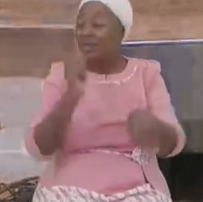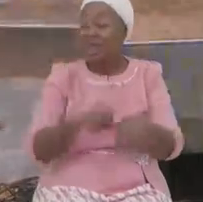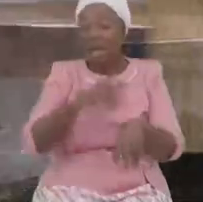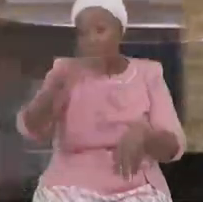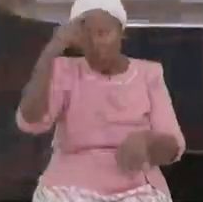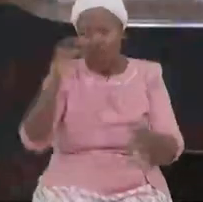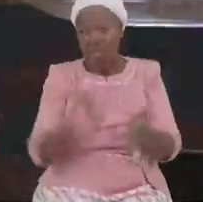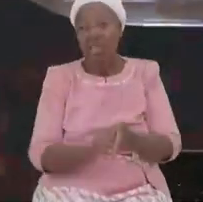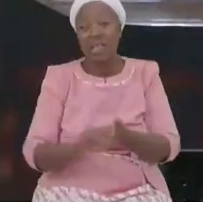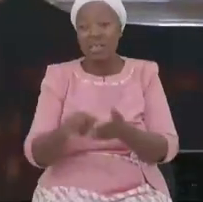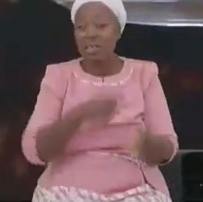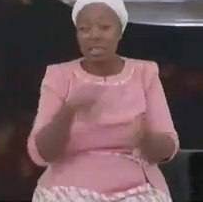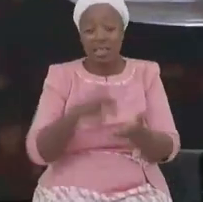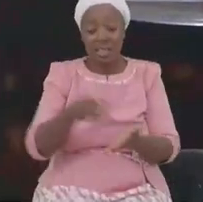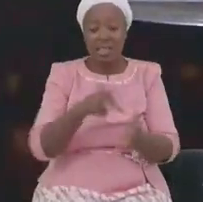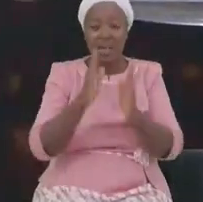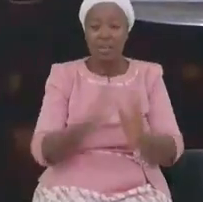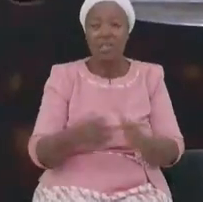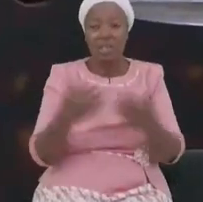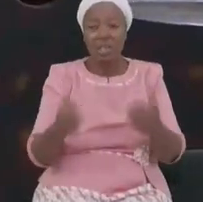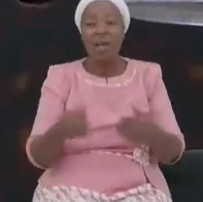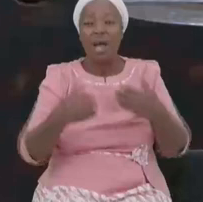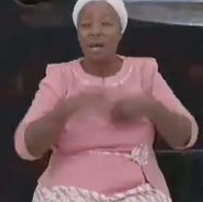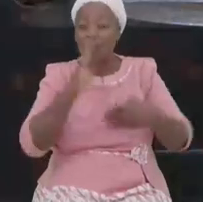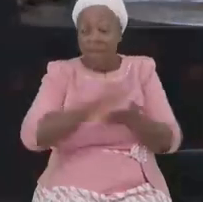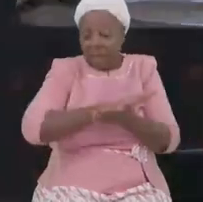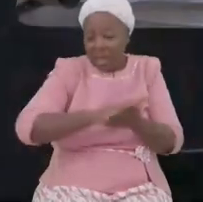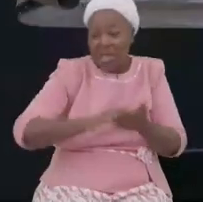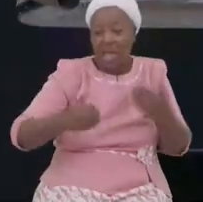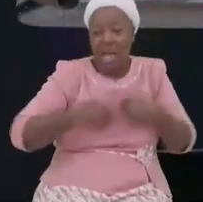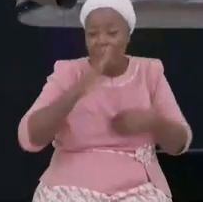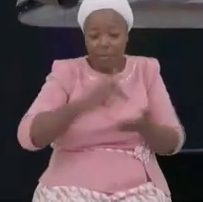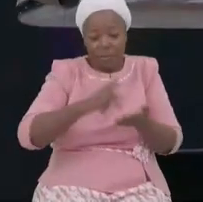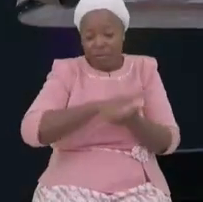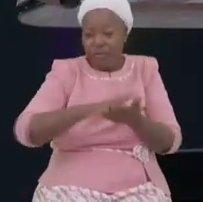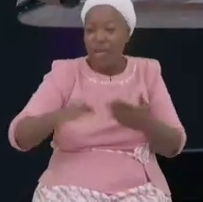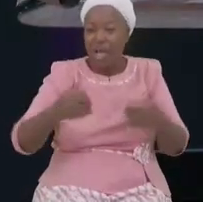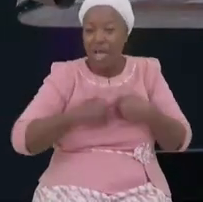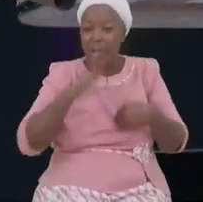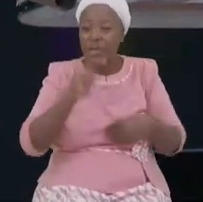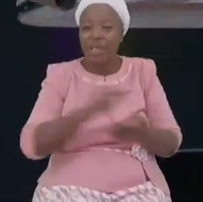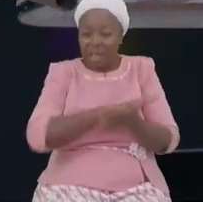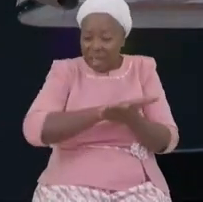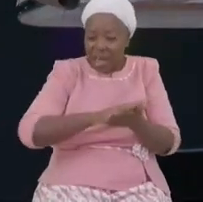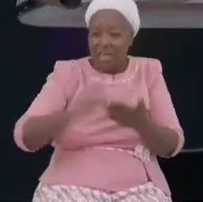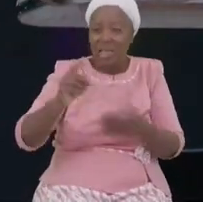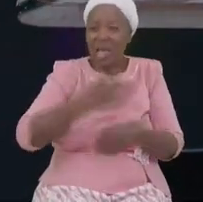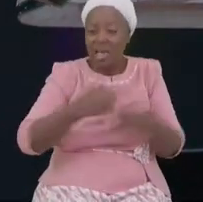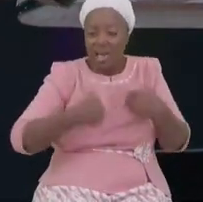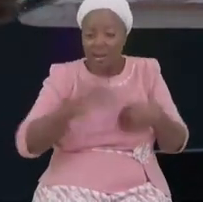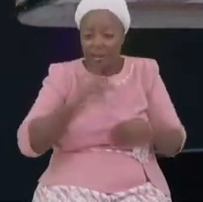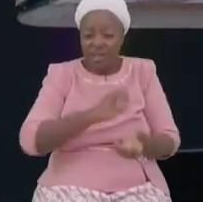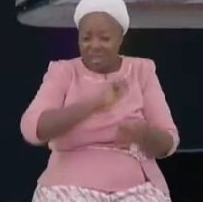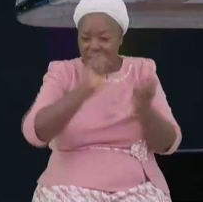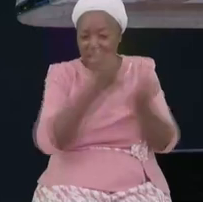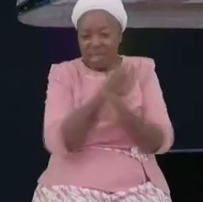que ce psalmiste maintenant, il t'est pardonné, il a été purgé, il a été purifié, il a été lavé, il a été converti, il dit,